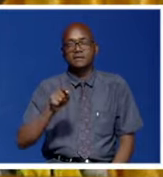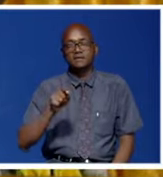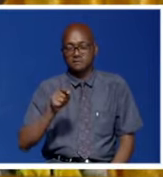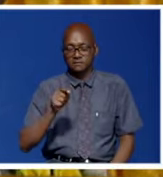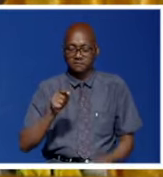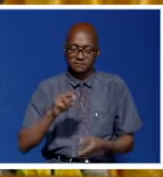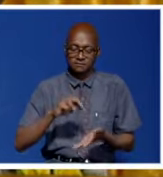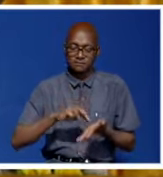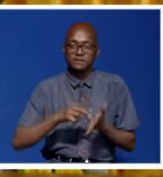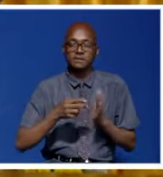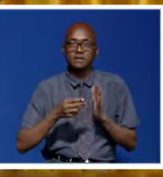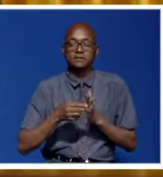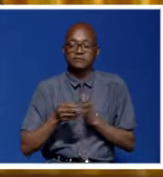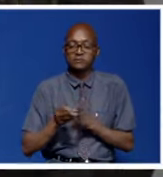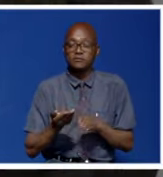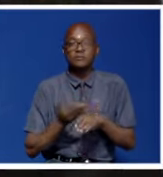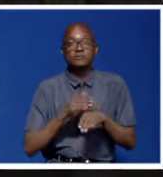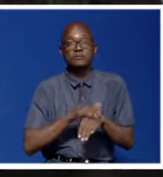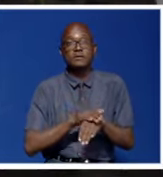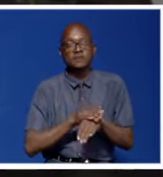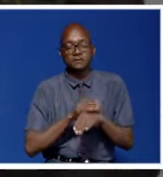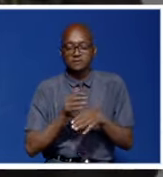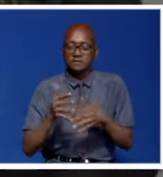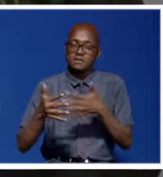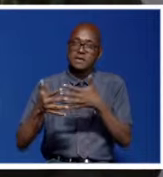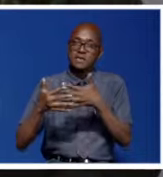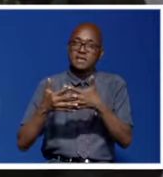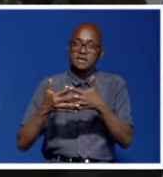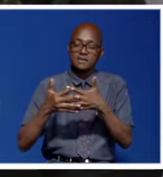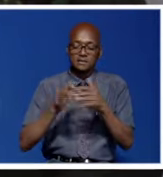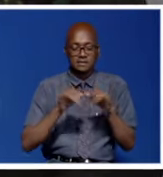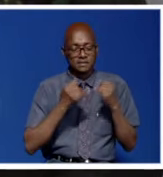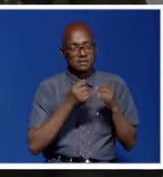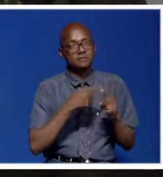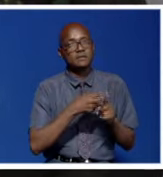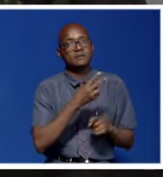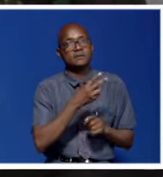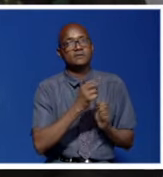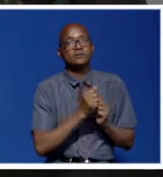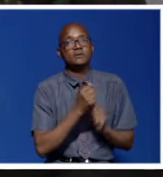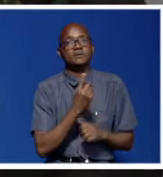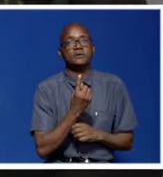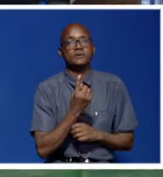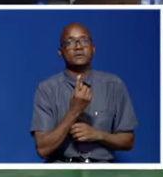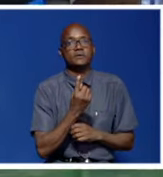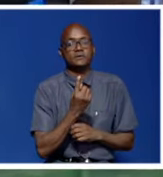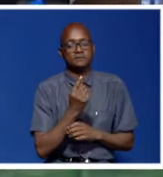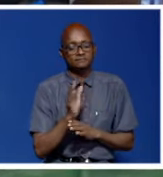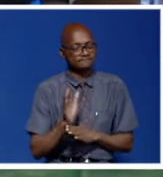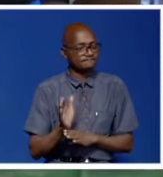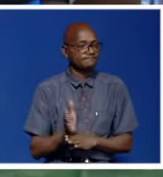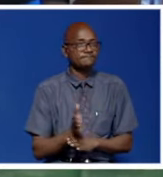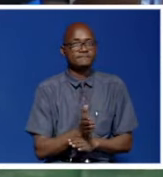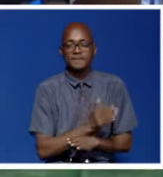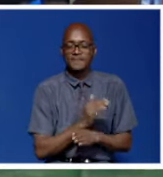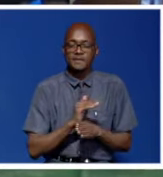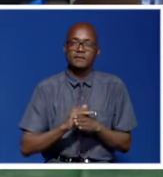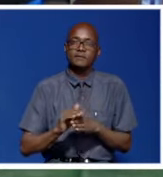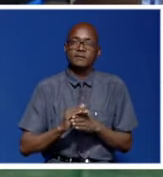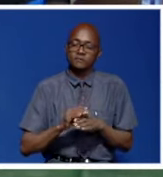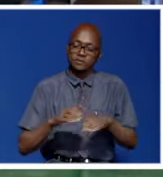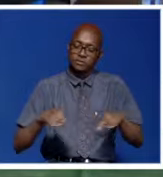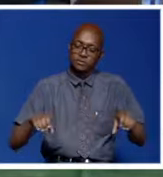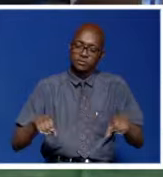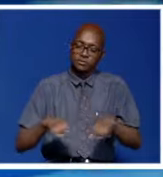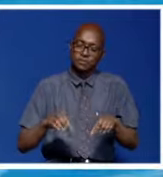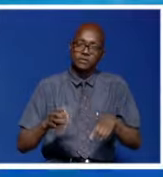nishati safi ya kupikia kwenye magereza na taasisi zake 211 ili kuondokana na matumizi ya